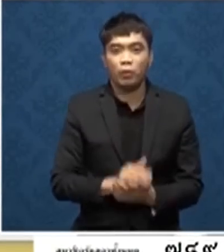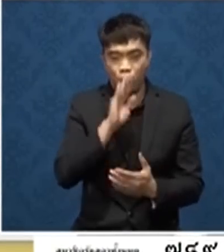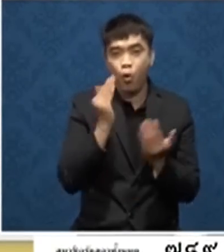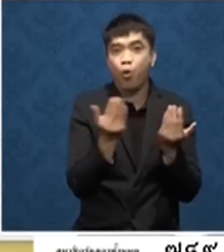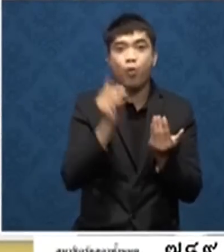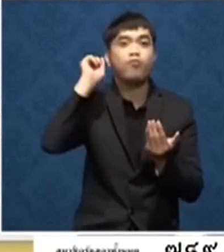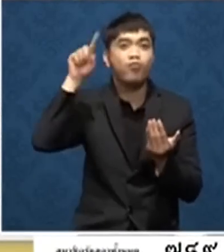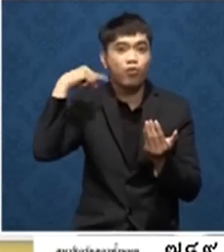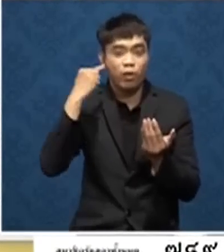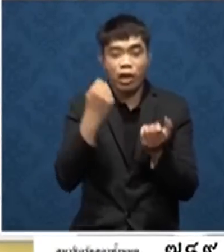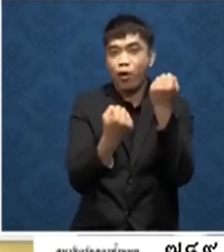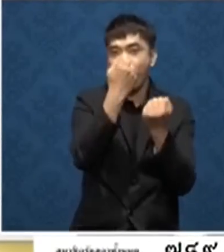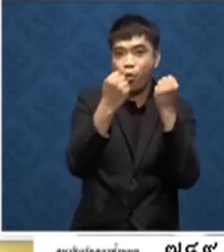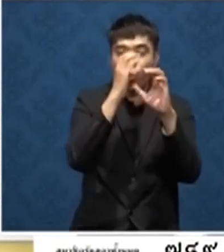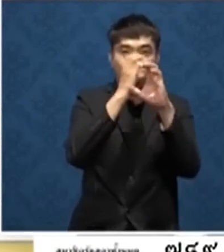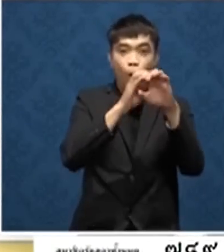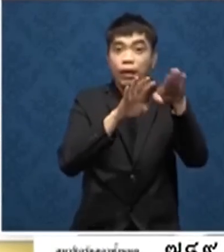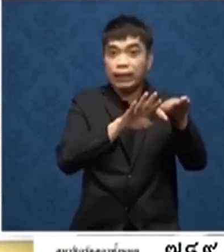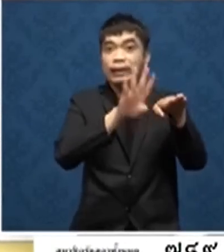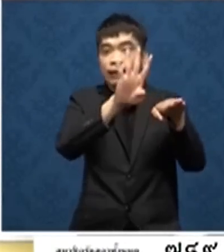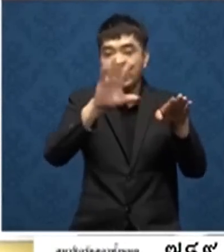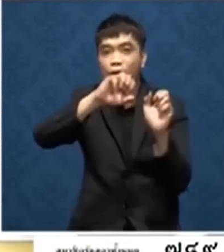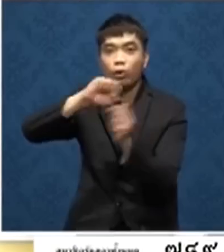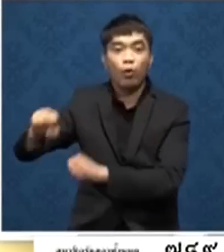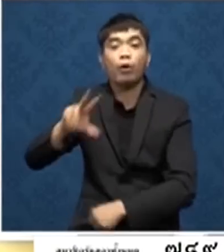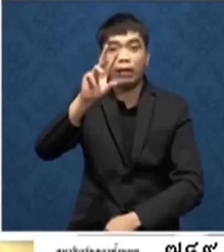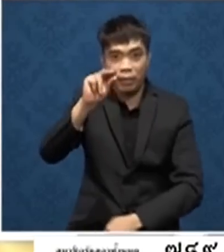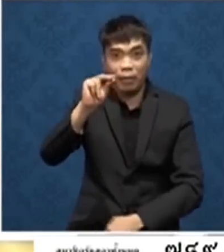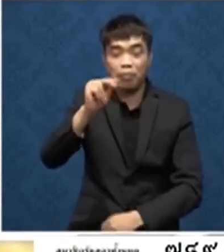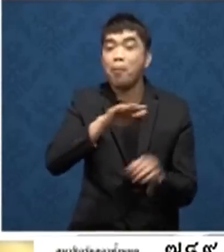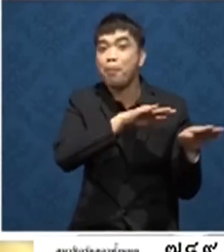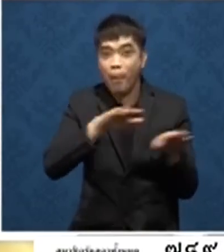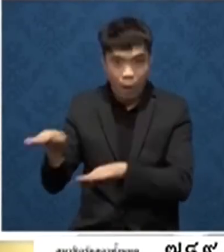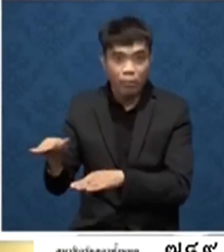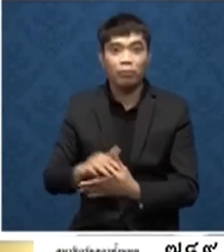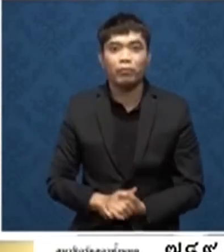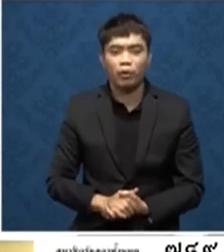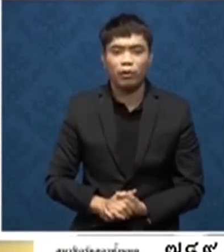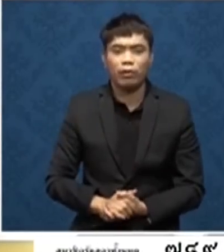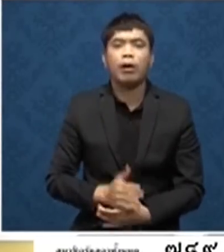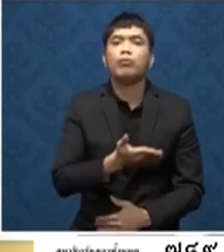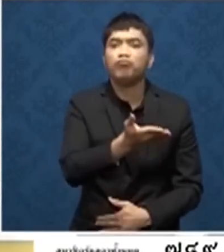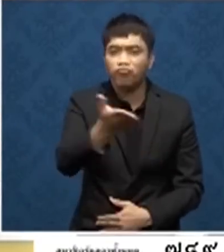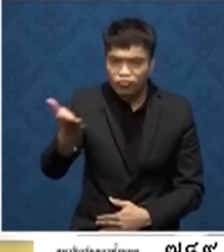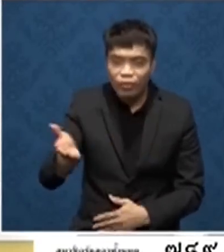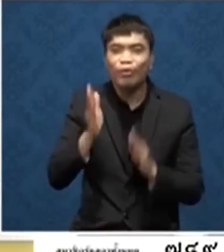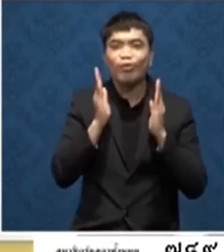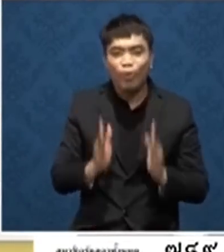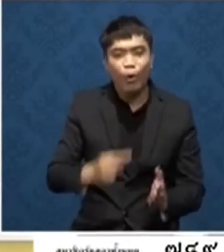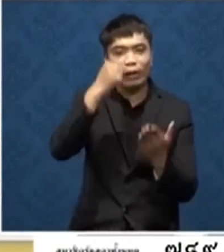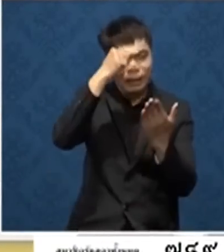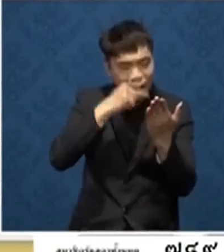สาวมีรถทัวร์ 4คันพร้อมส่งครับวันนี้